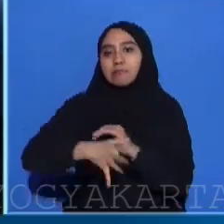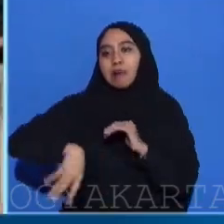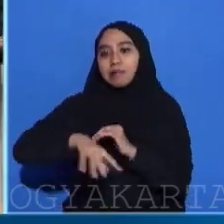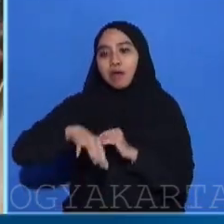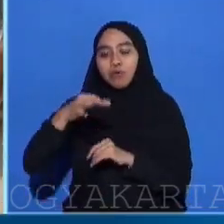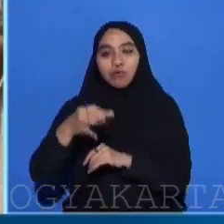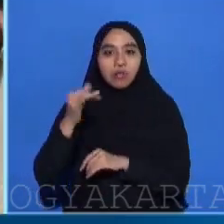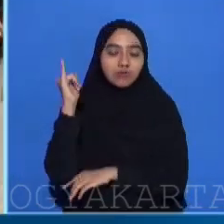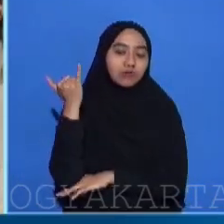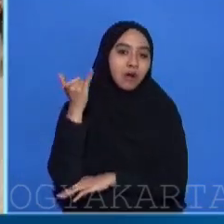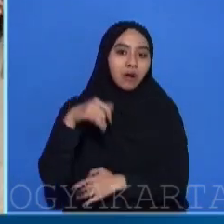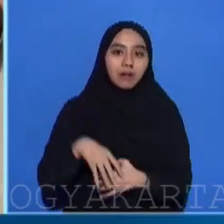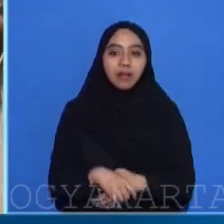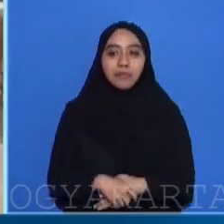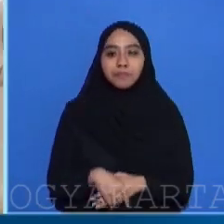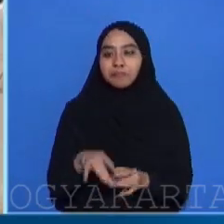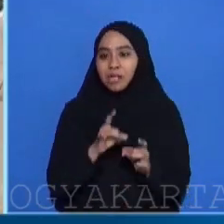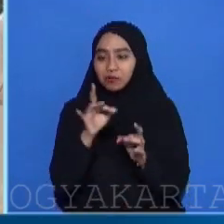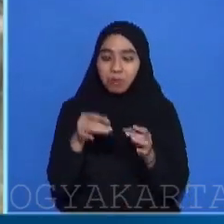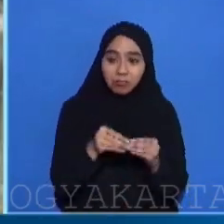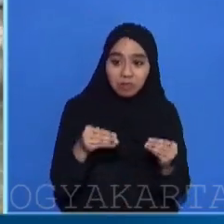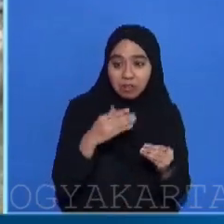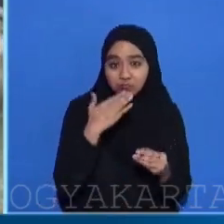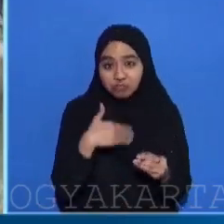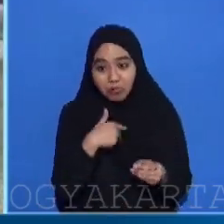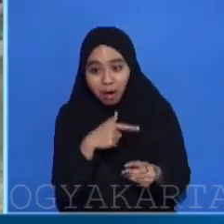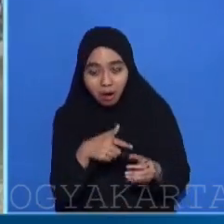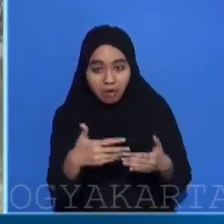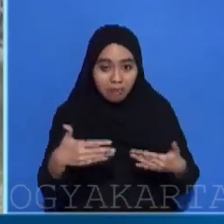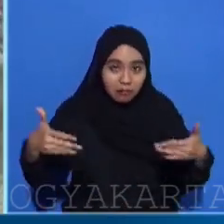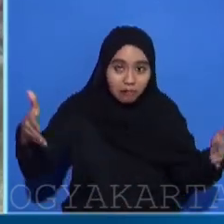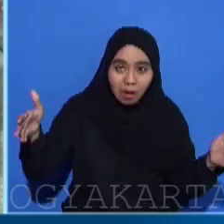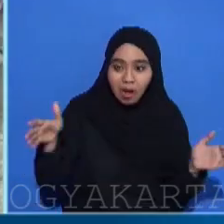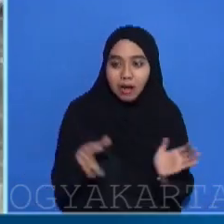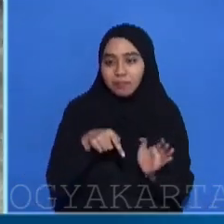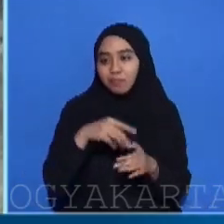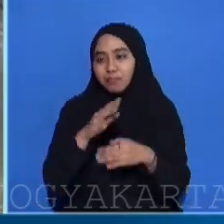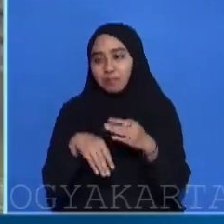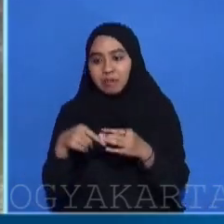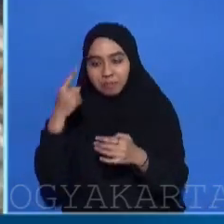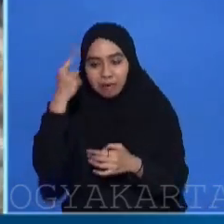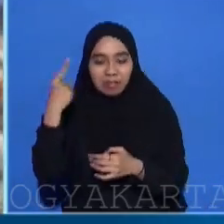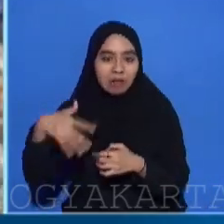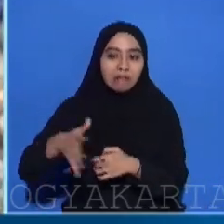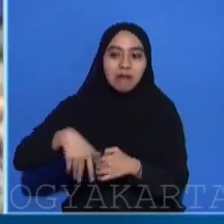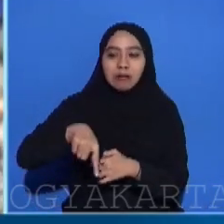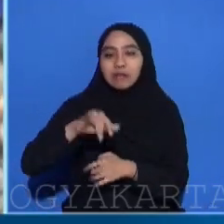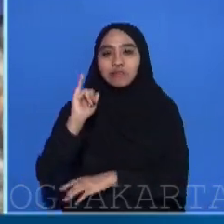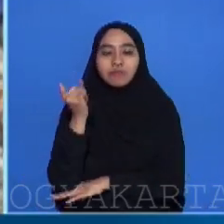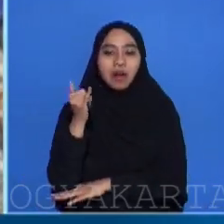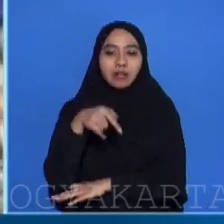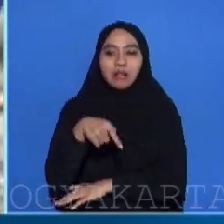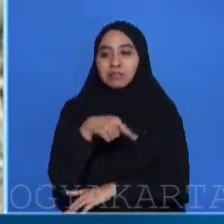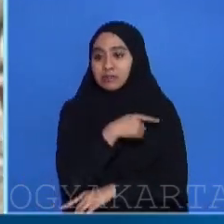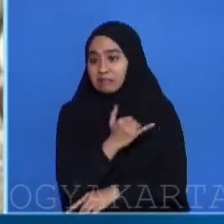Yogyakarta dengan beragam fasilitas yang dimilikinya Embung yang berada di bawah pengelolaan pemerintah daerah Daerah Istimewa Yogyakarta tersebut